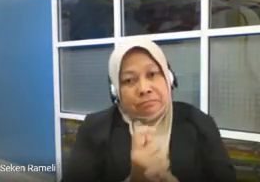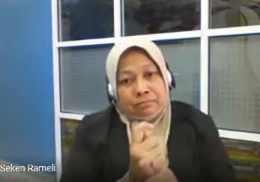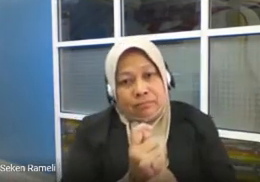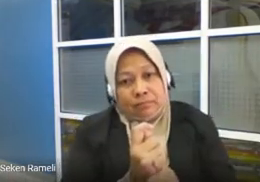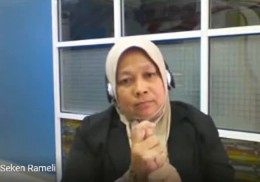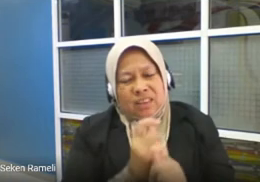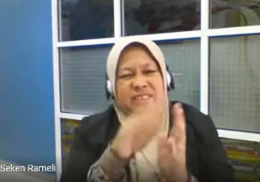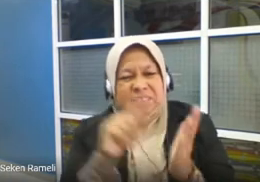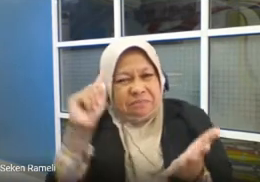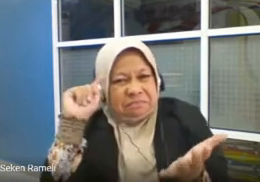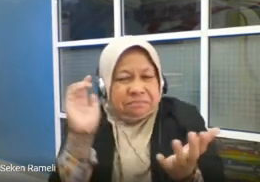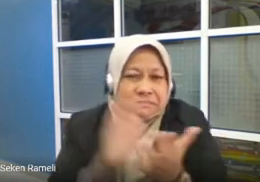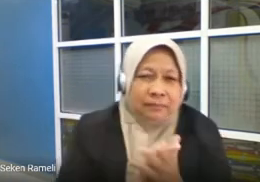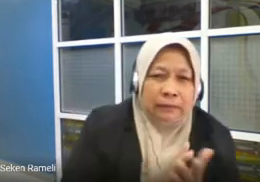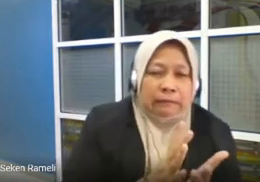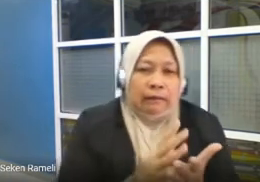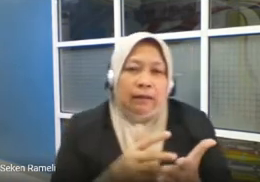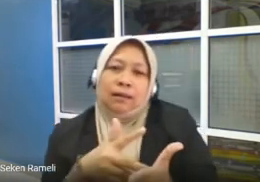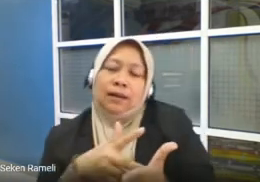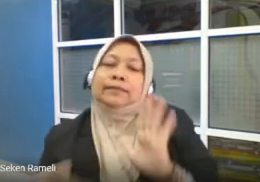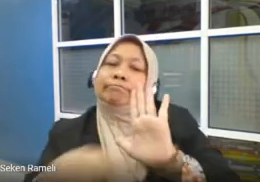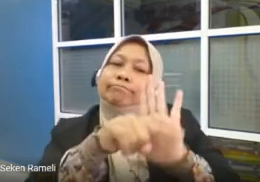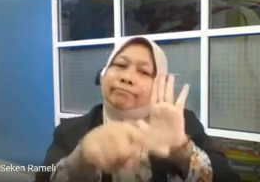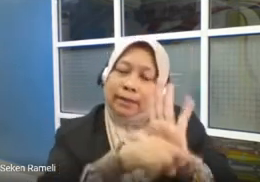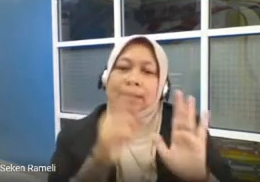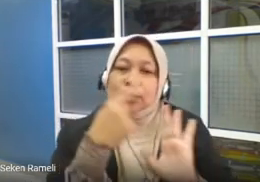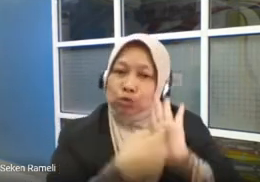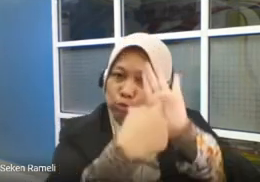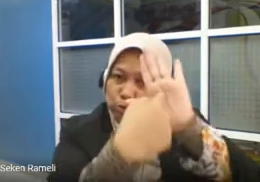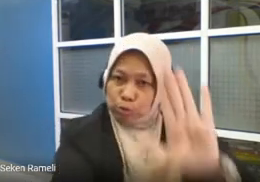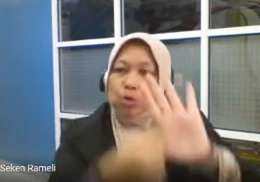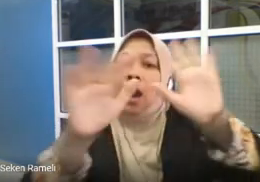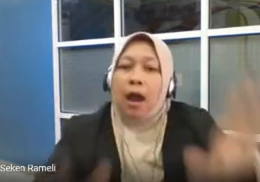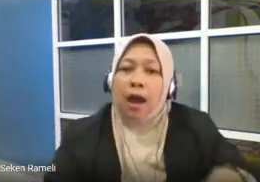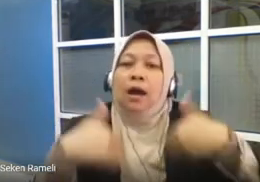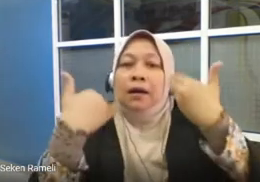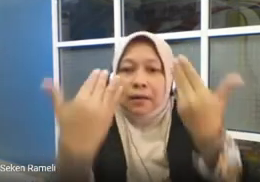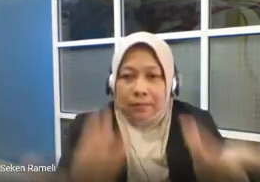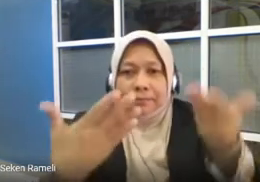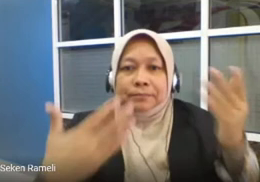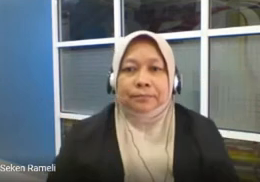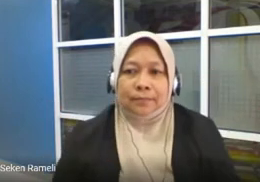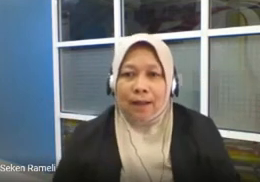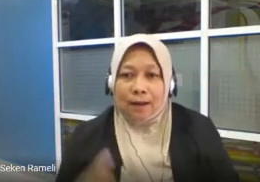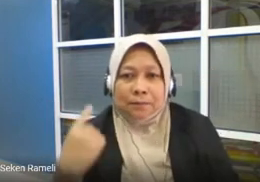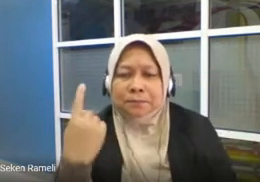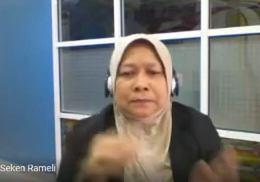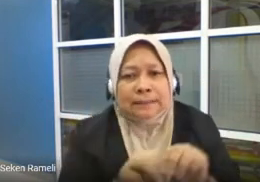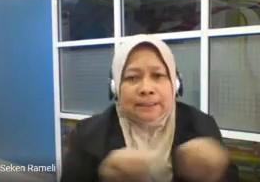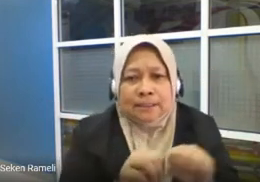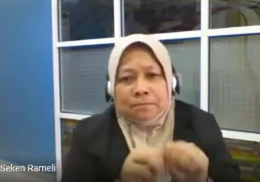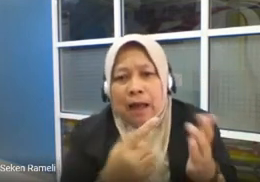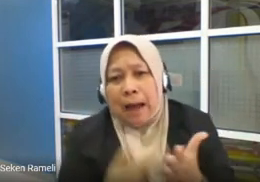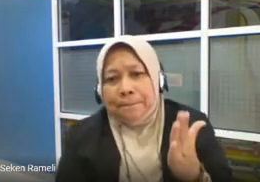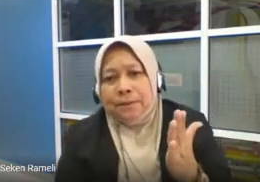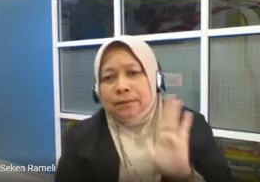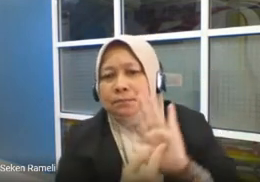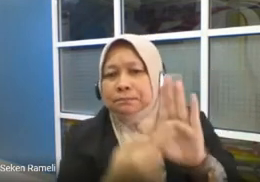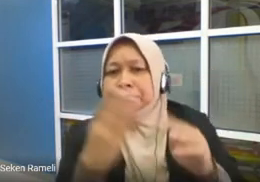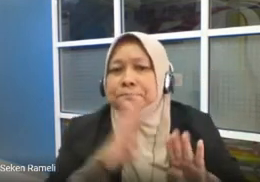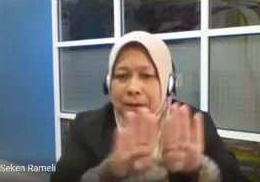kurang yakin dan juga ada yang negatif. Nanti kejap lagi saya akan tunjuk macam mana rupa-rupa bahasa tubuh